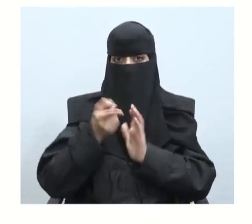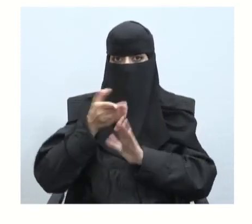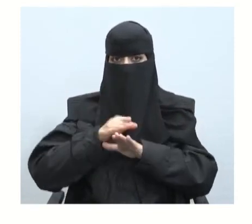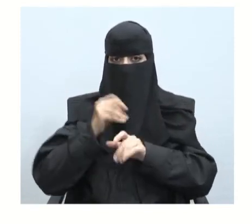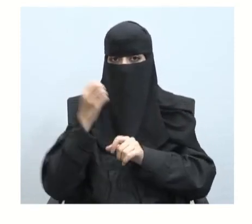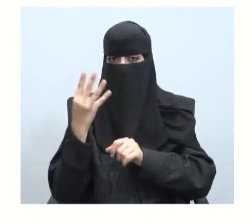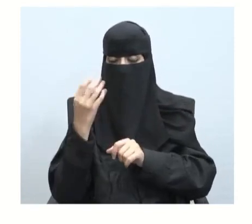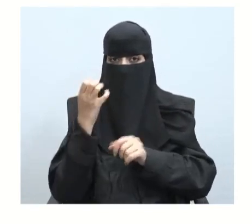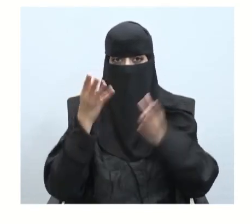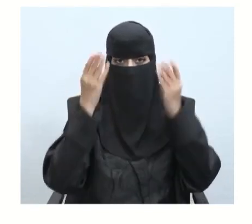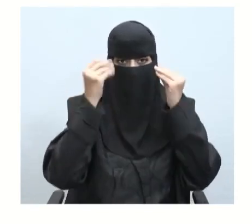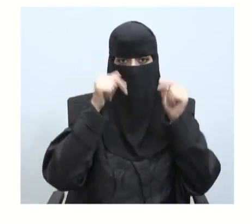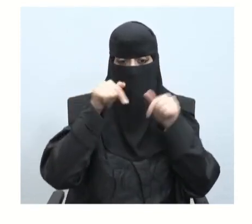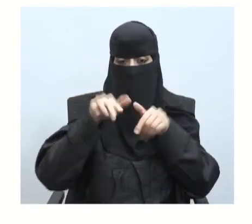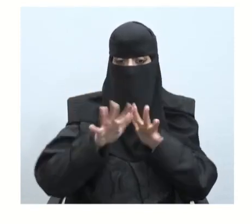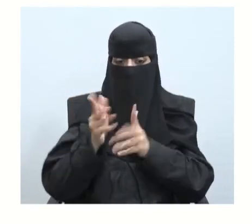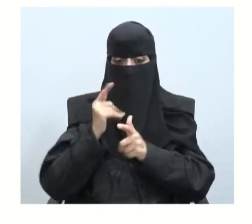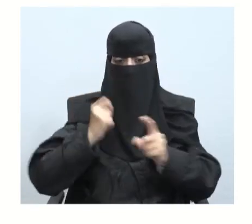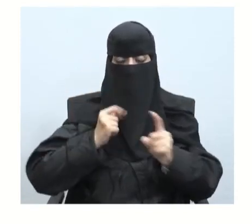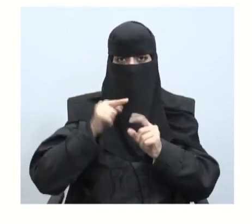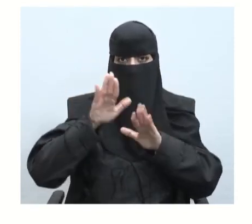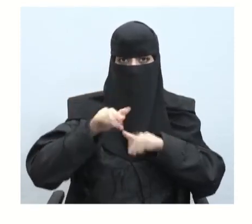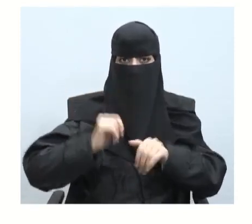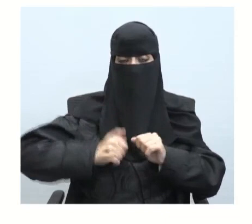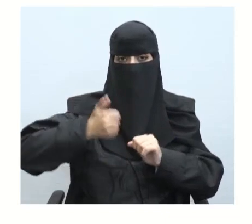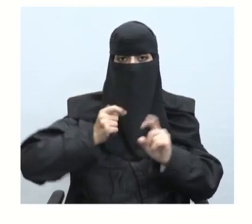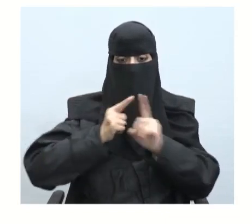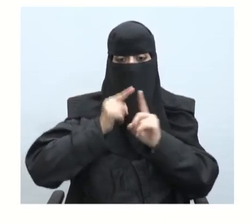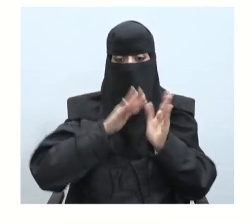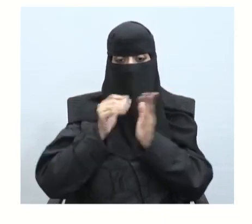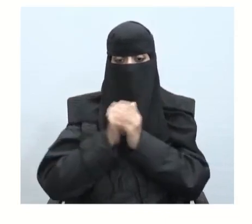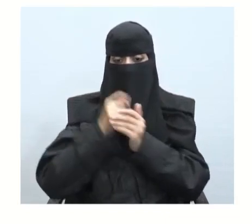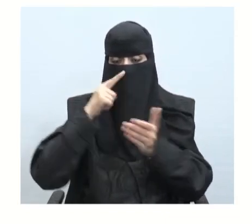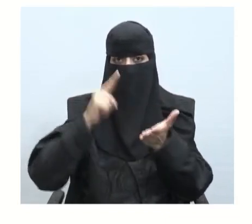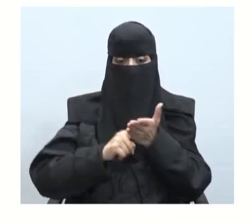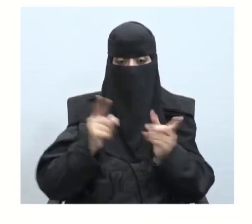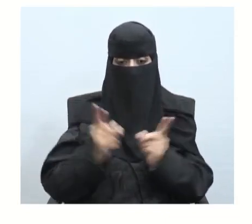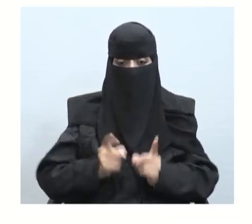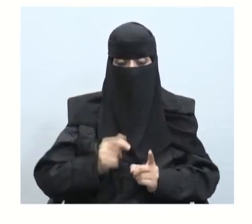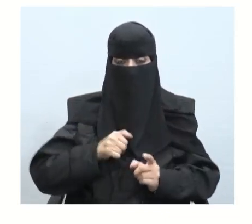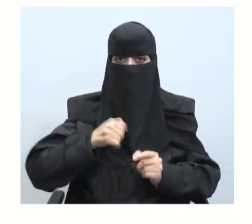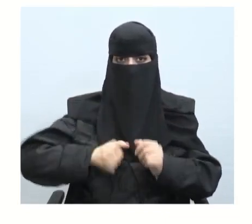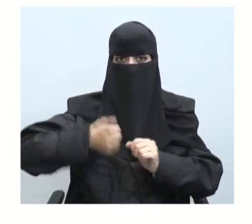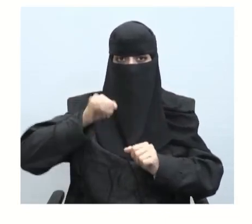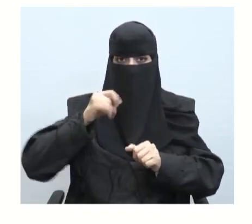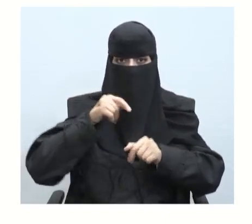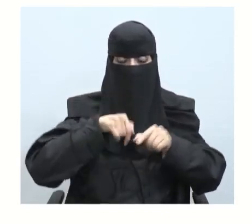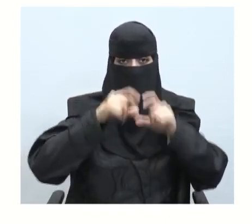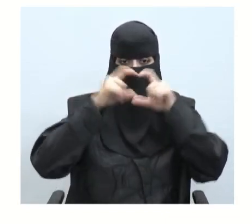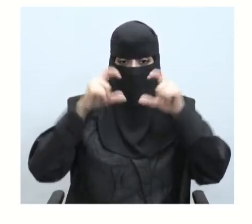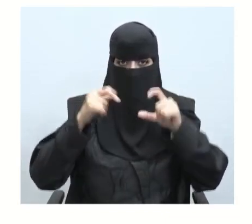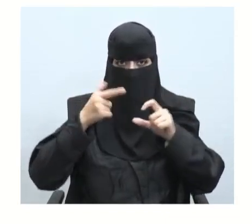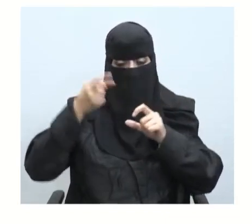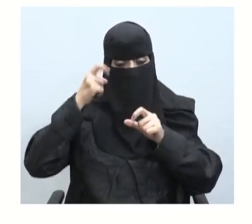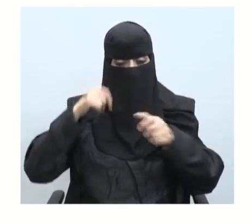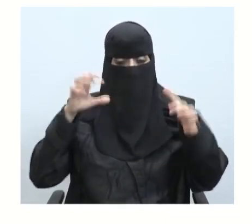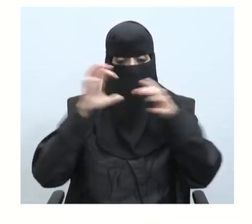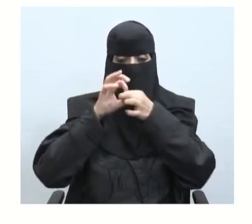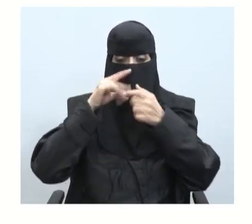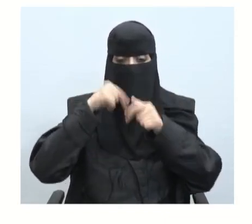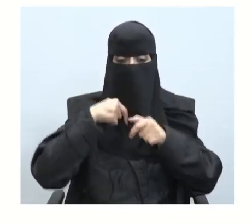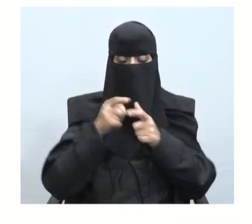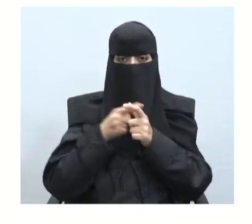على رابع اثراءاتنا وسنحقق باذن الله هذه الاهداف ان نلخص ما درسناه ضمن خرائط مفاهيم ان نربط